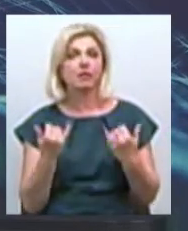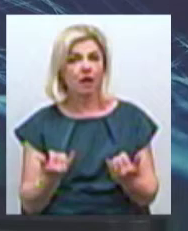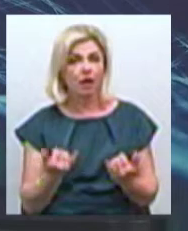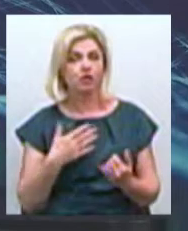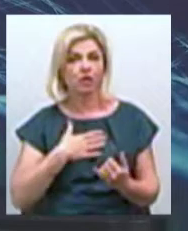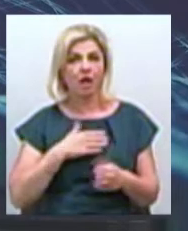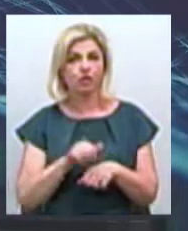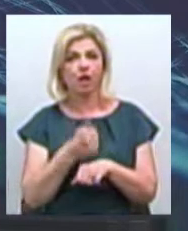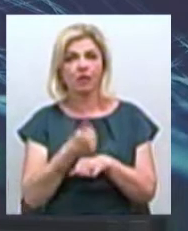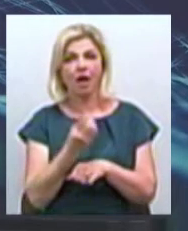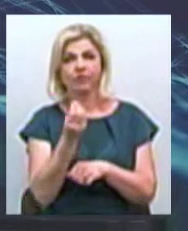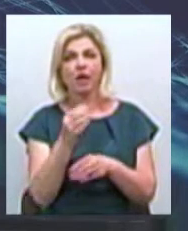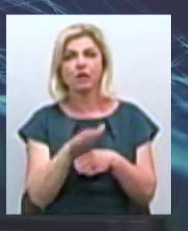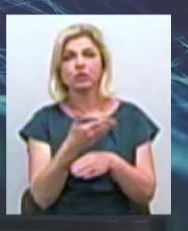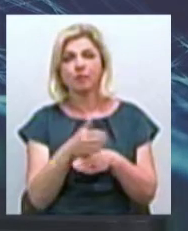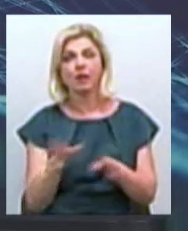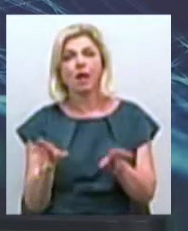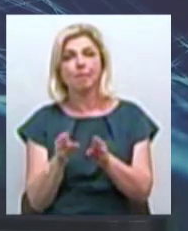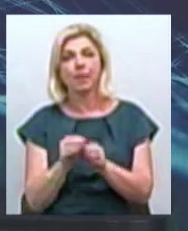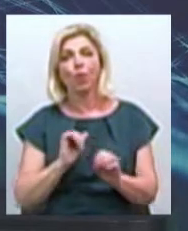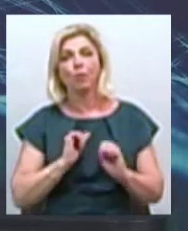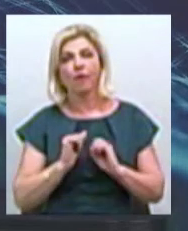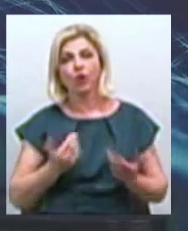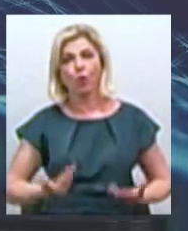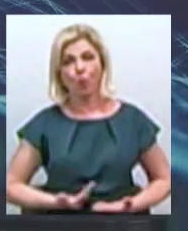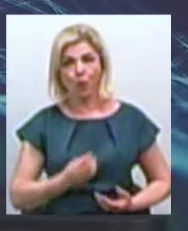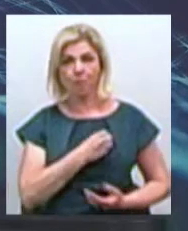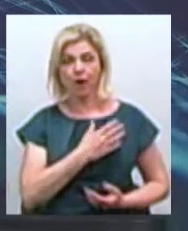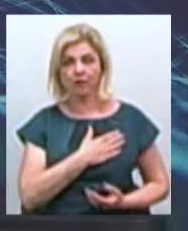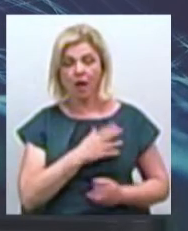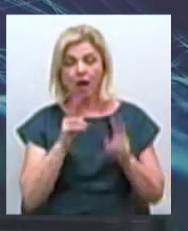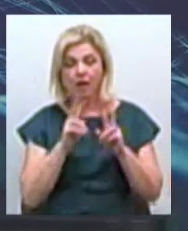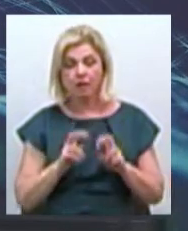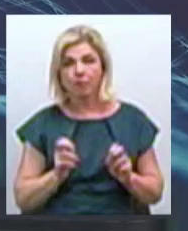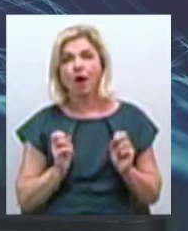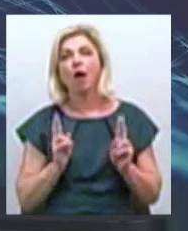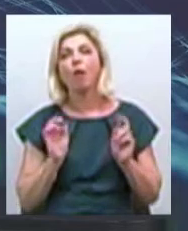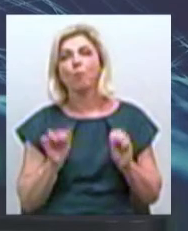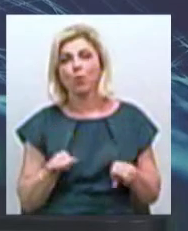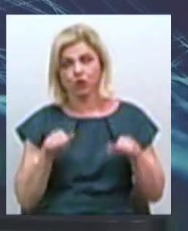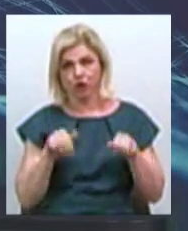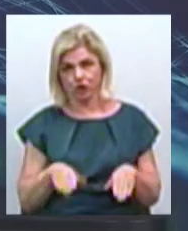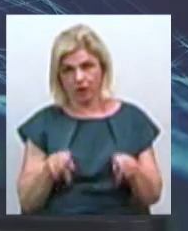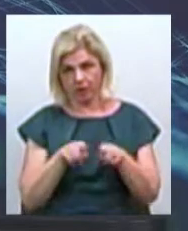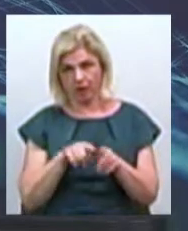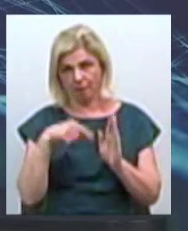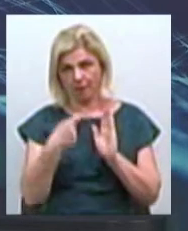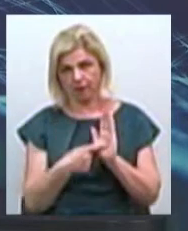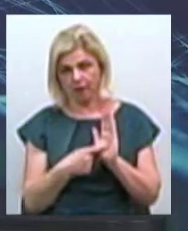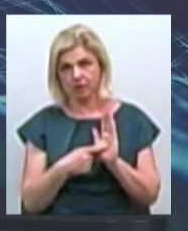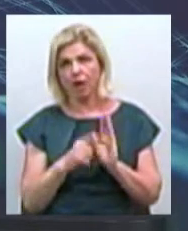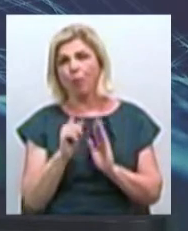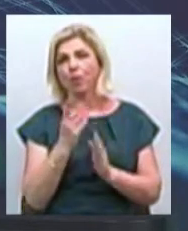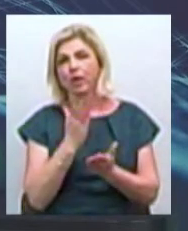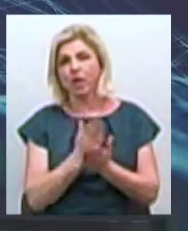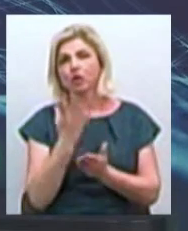головні розпорядники спільно з управлінням комунального майна розглядають, як можна вирішити ті чи інші питання, оскільки там постає ще питання